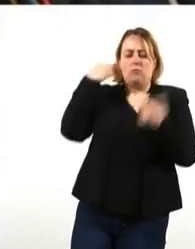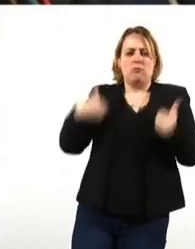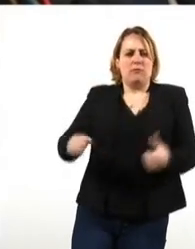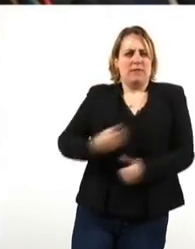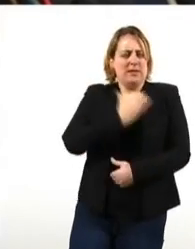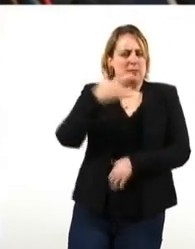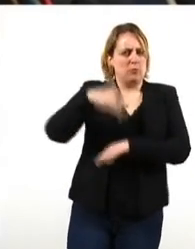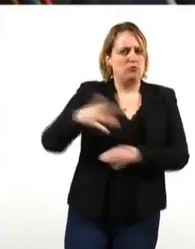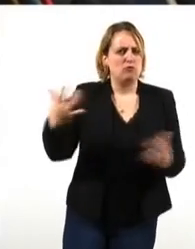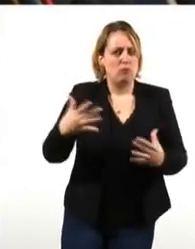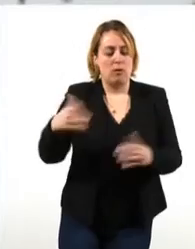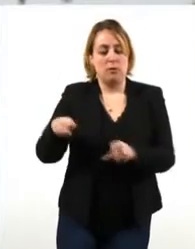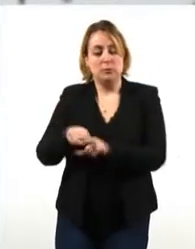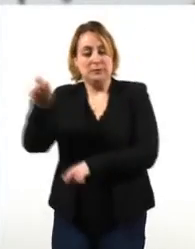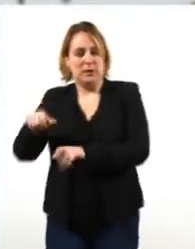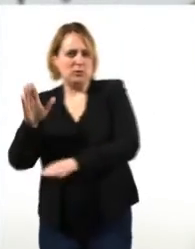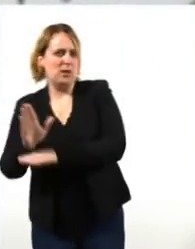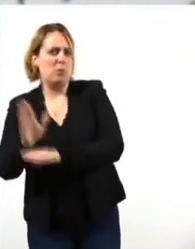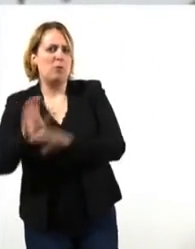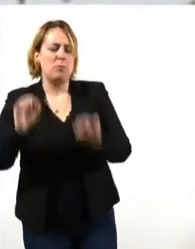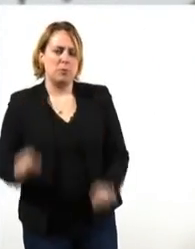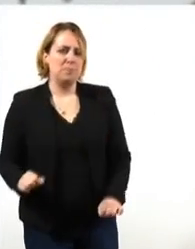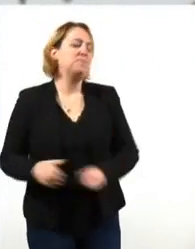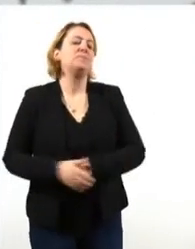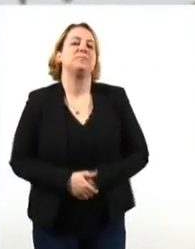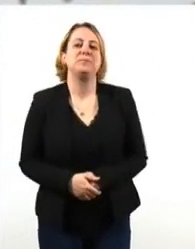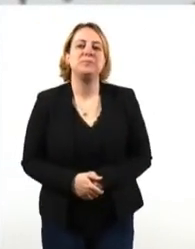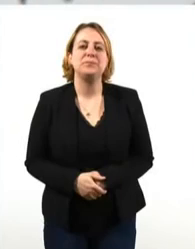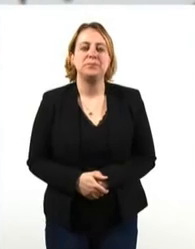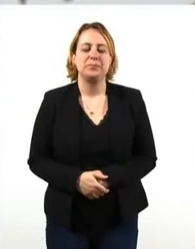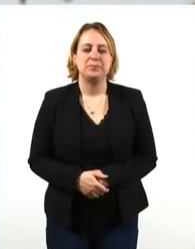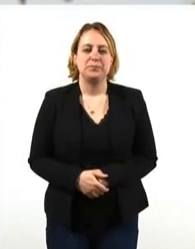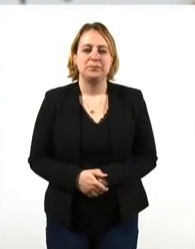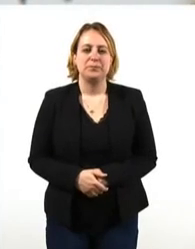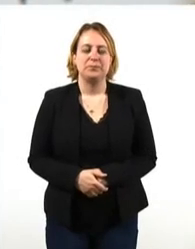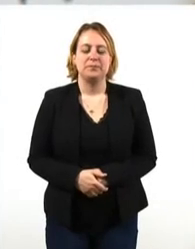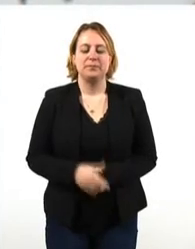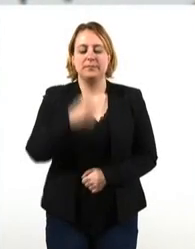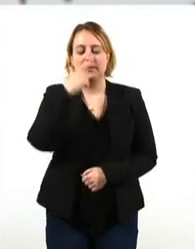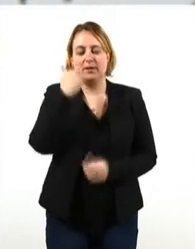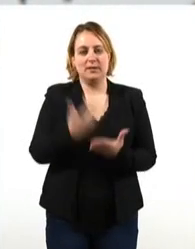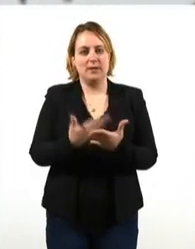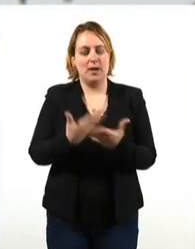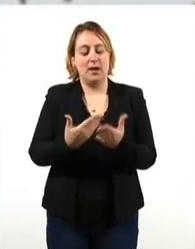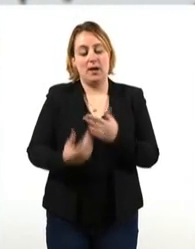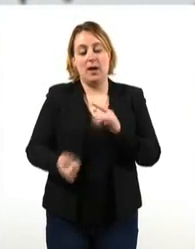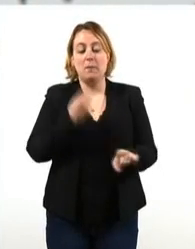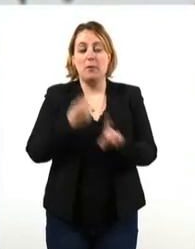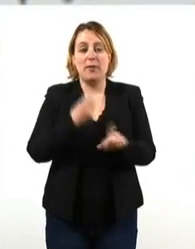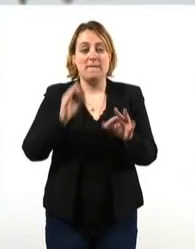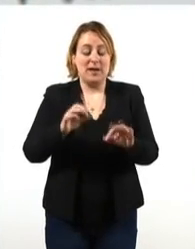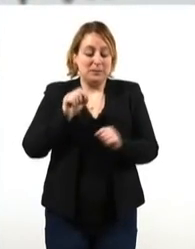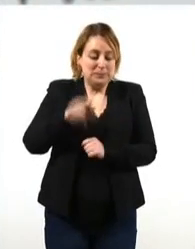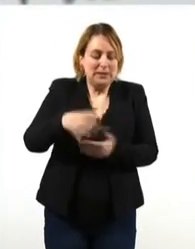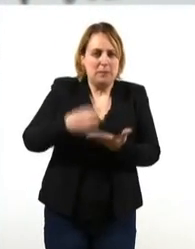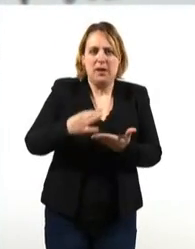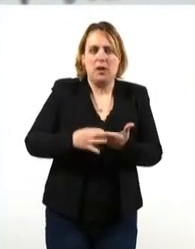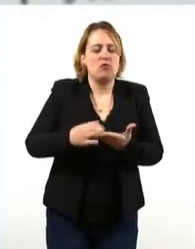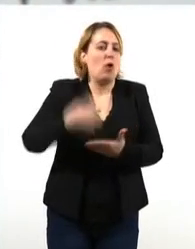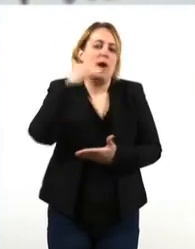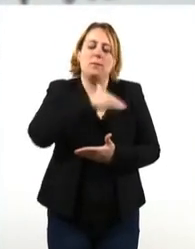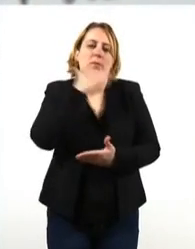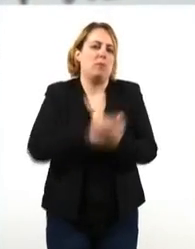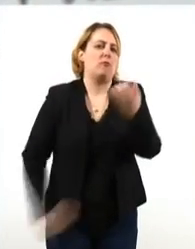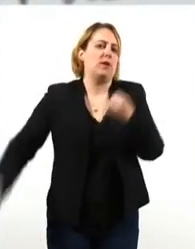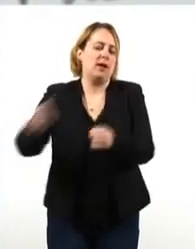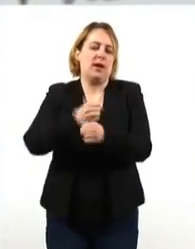témoins. Et il faut vraiment développer très rapidement cette solution qui pourrait aider énormément de